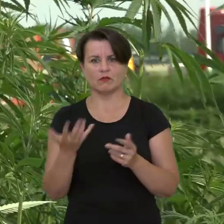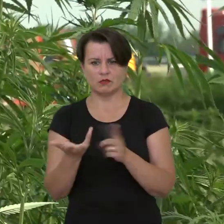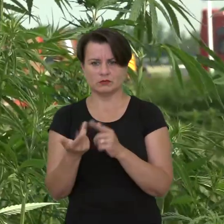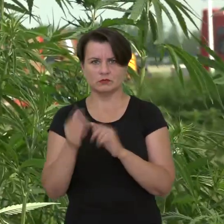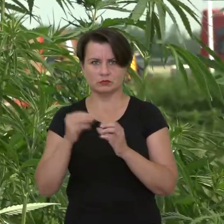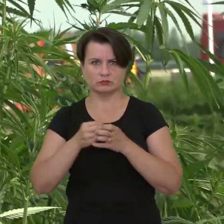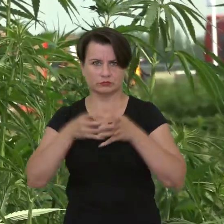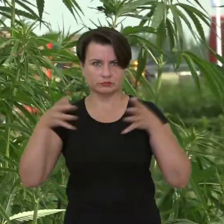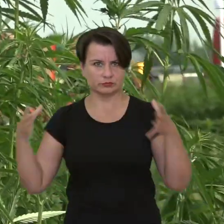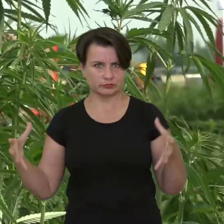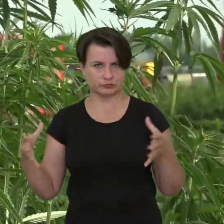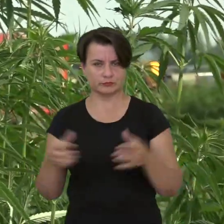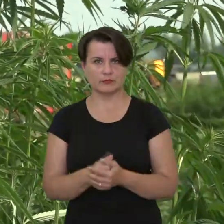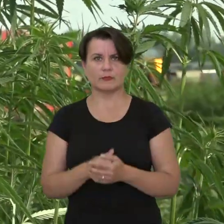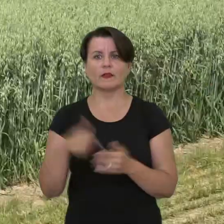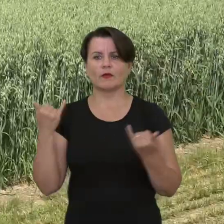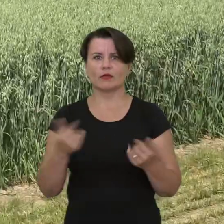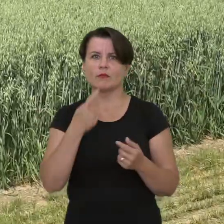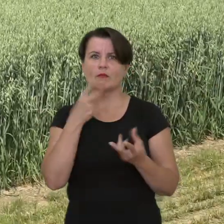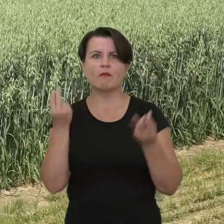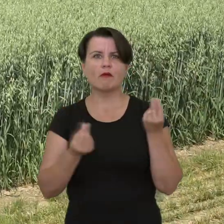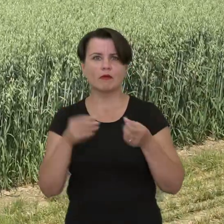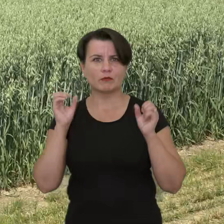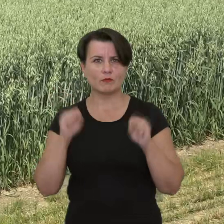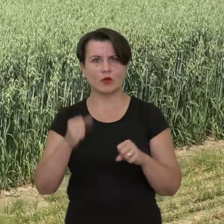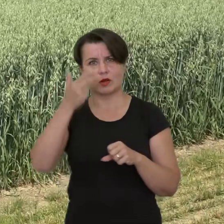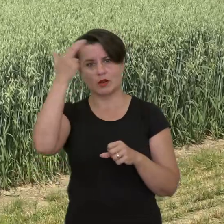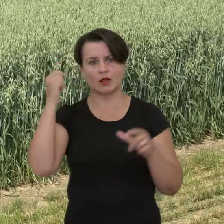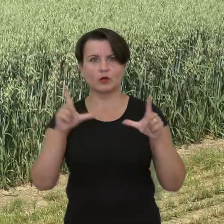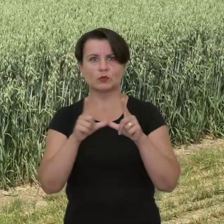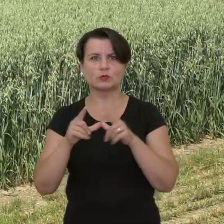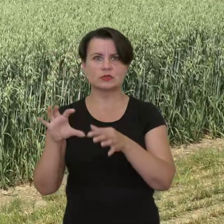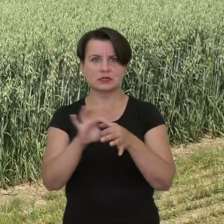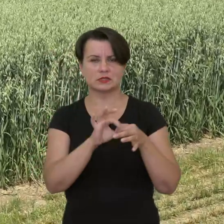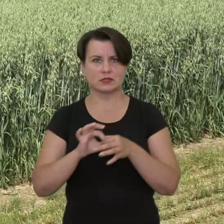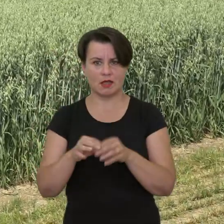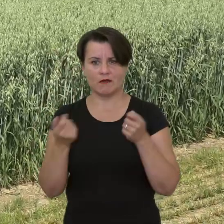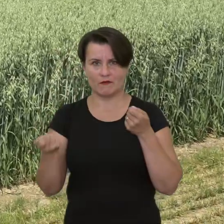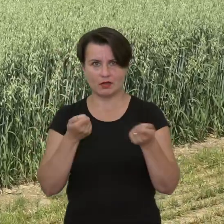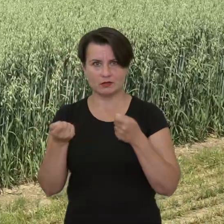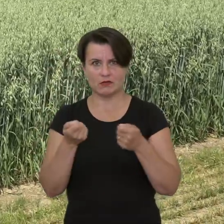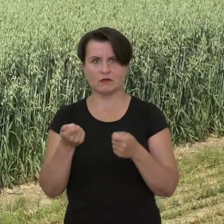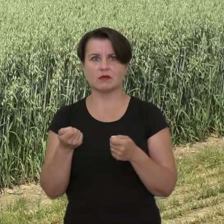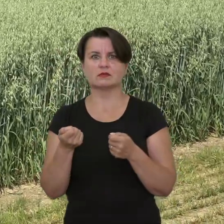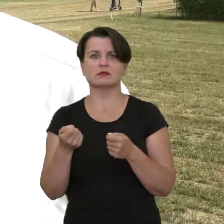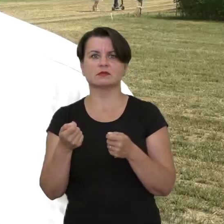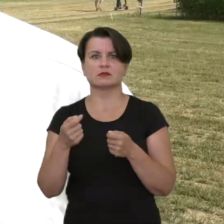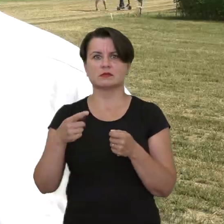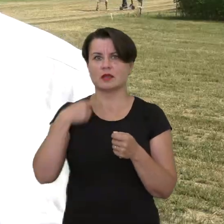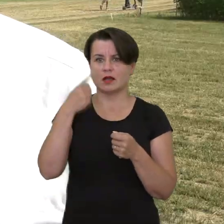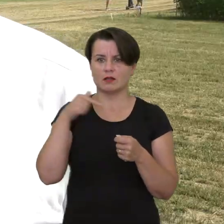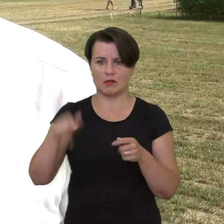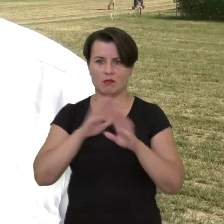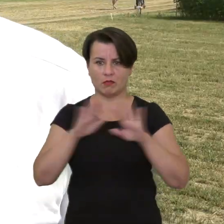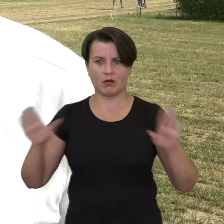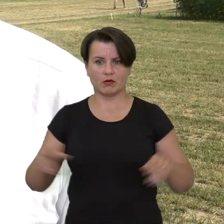šitą, kaip pasakyti, skaičių. Na, o iš kitos pusės, sakau, pajaukaudamas galėčiau pasakyti, jeigu Lietuvos ūkininkų sąjungos vadovas sako, kad čia